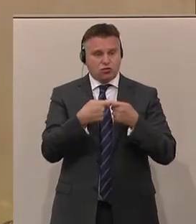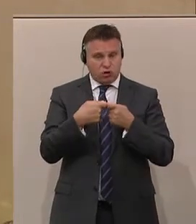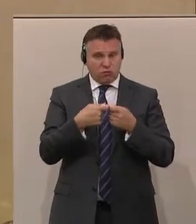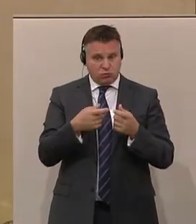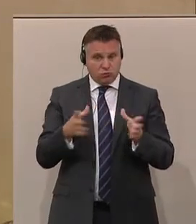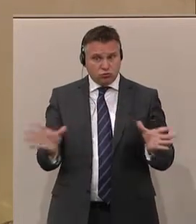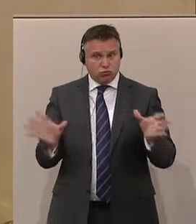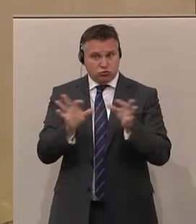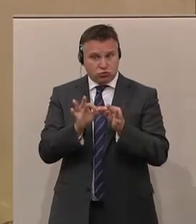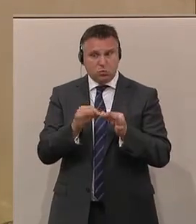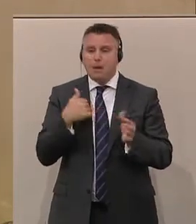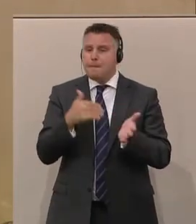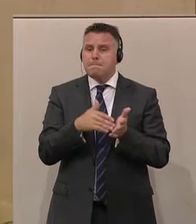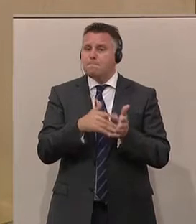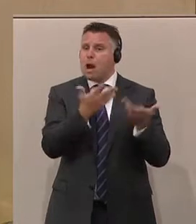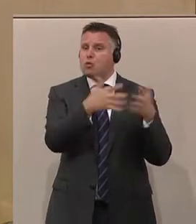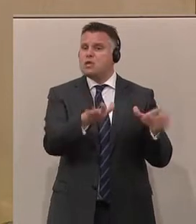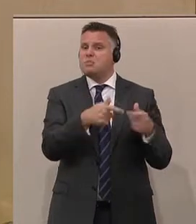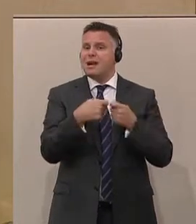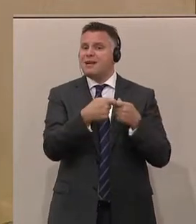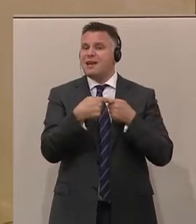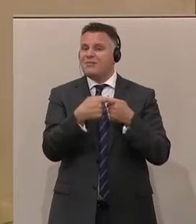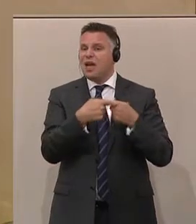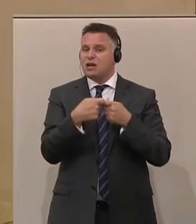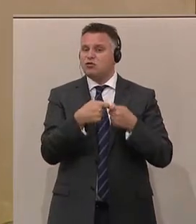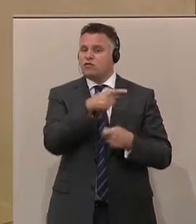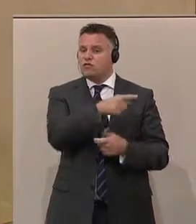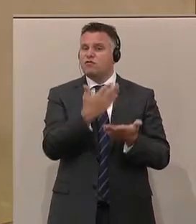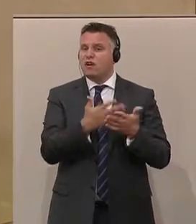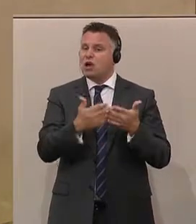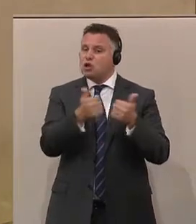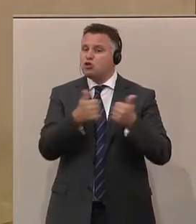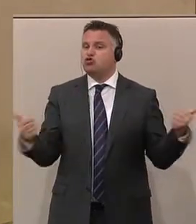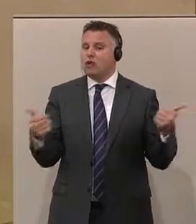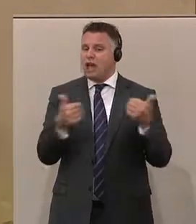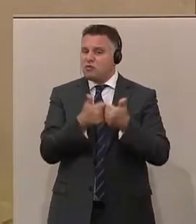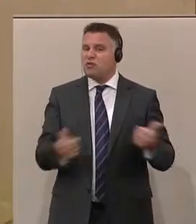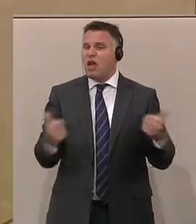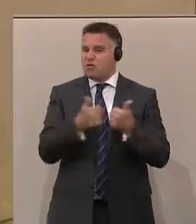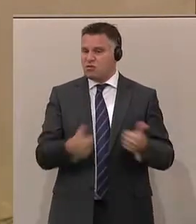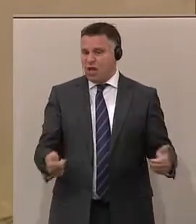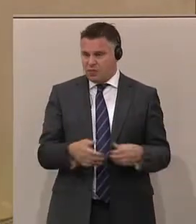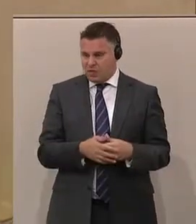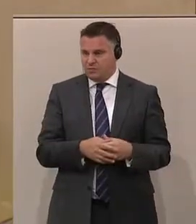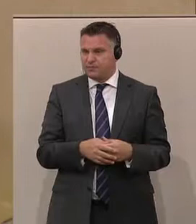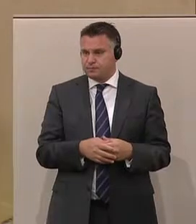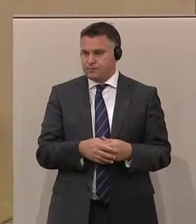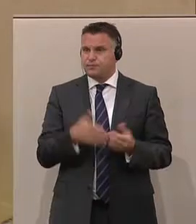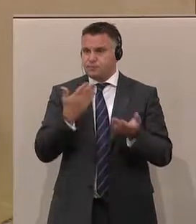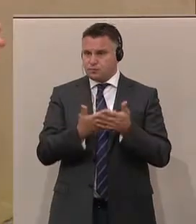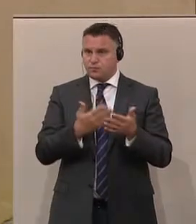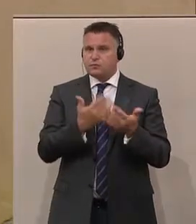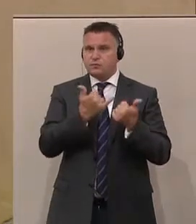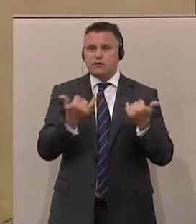gibt? Da braucht man keine Gewerkschaft mehr dazwischen als Spaltpilz. Da brauchen wir nicht mehr jene, die das